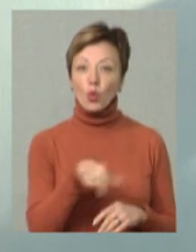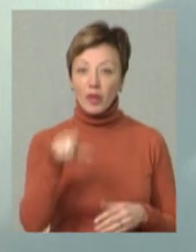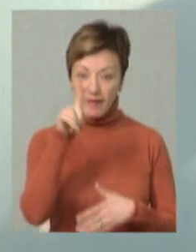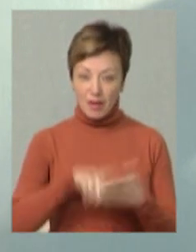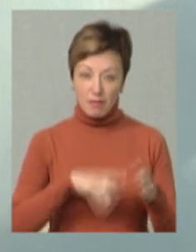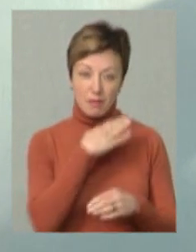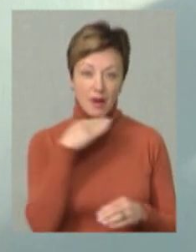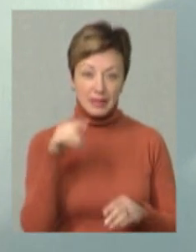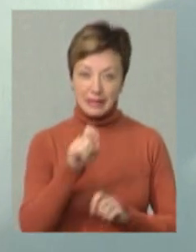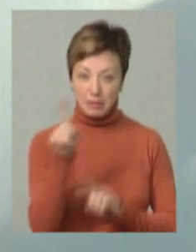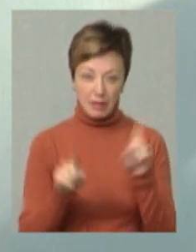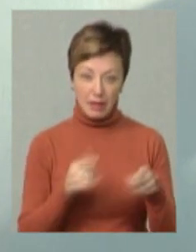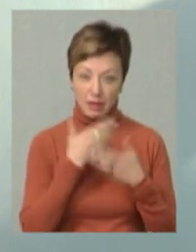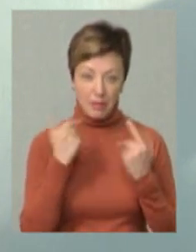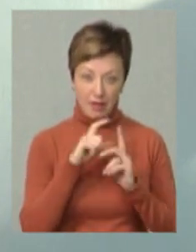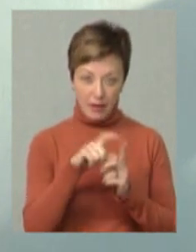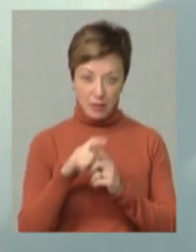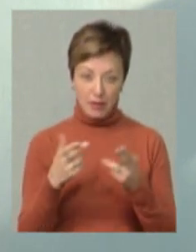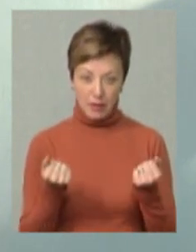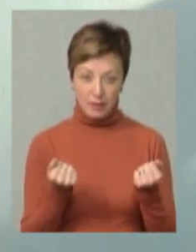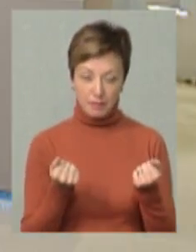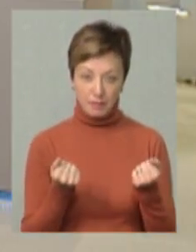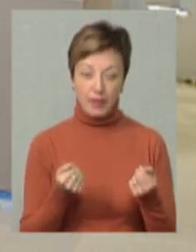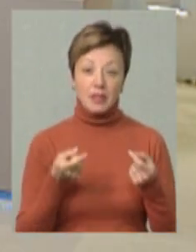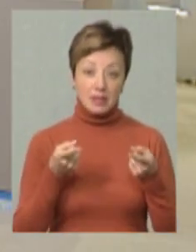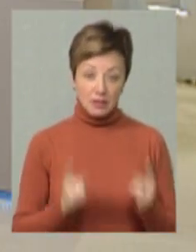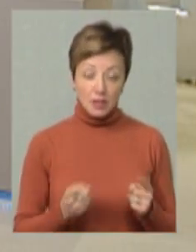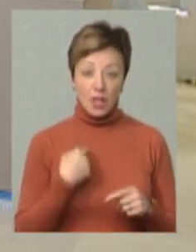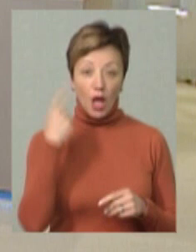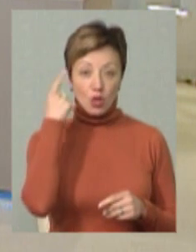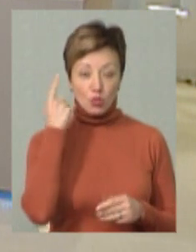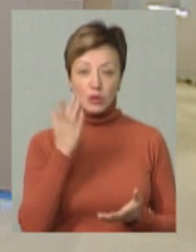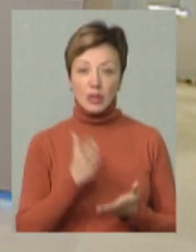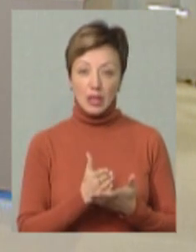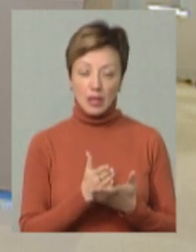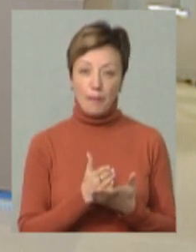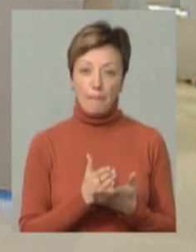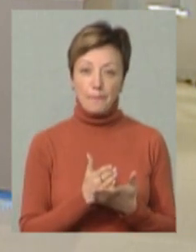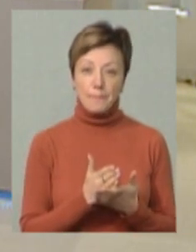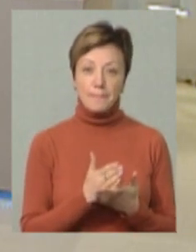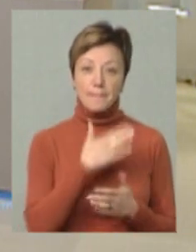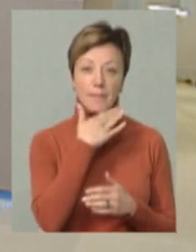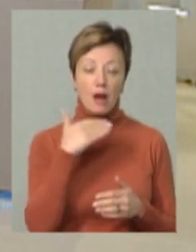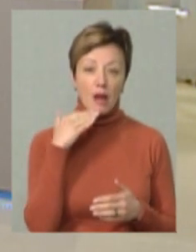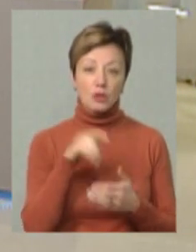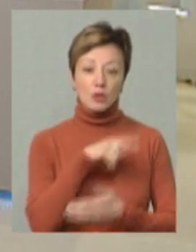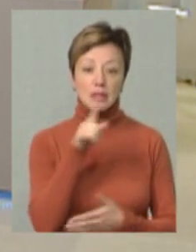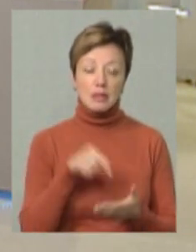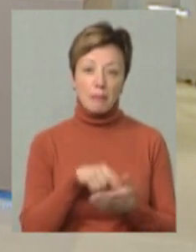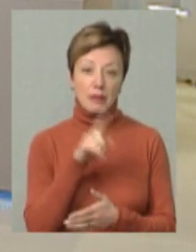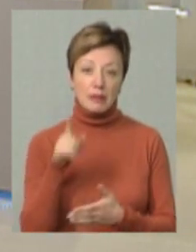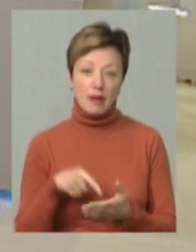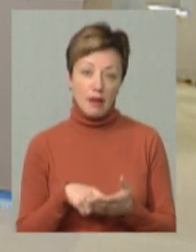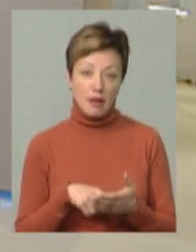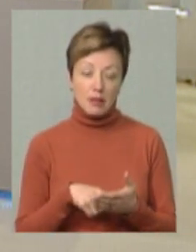багато запитань, на які вони не мають відповідей, так? Ну, звісно, я думаю, що є на питання багато запитань.